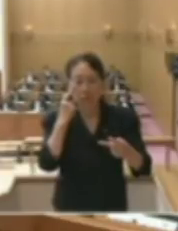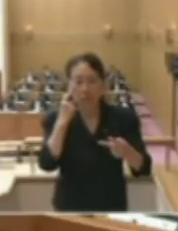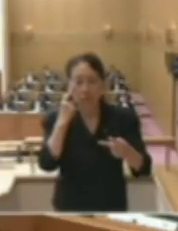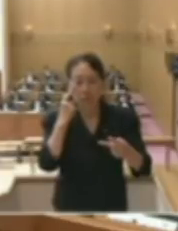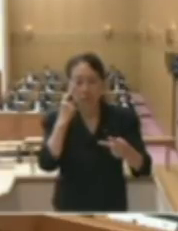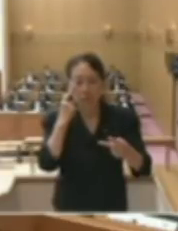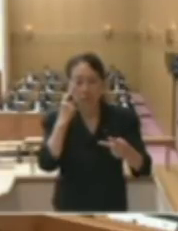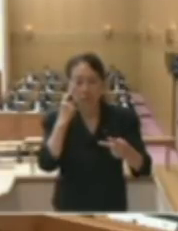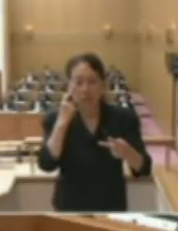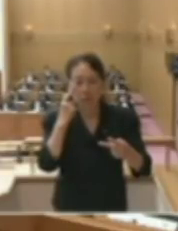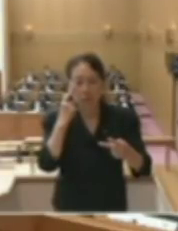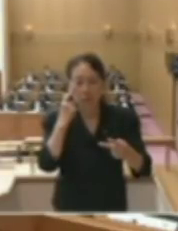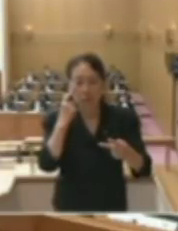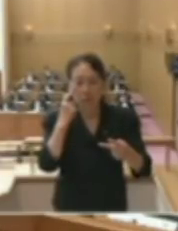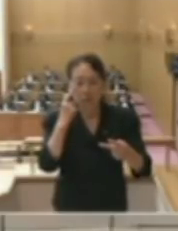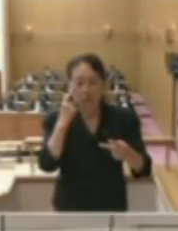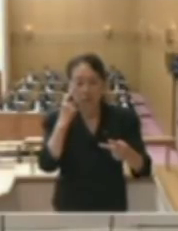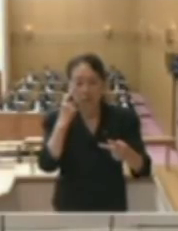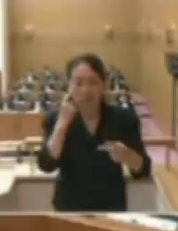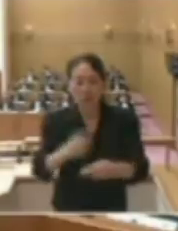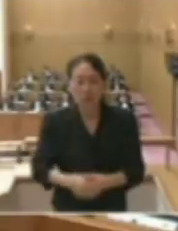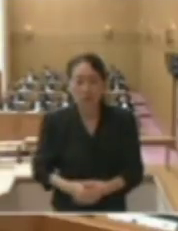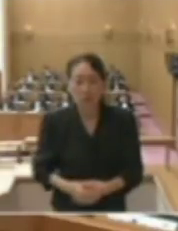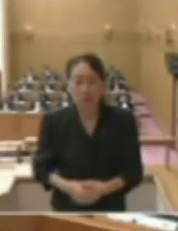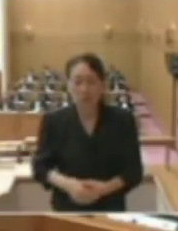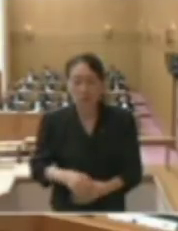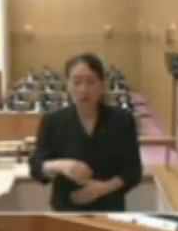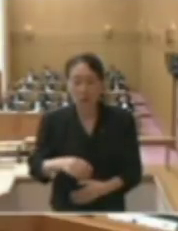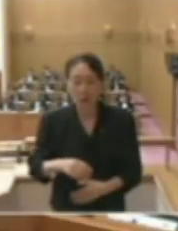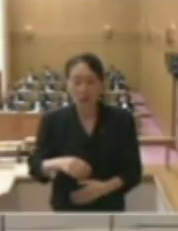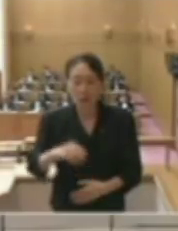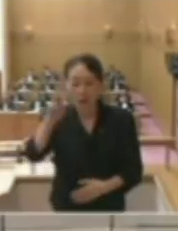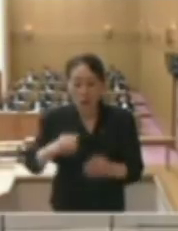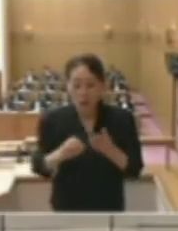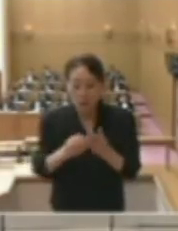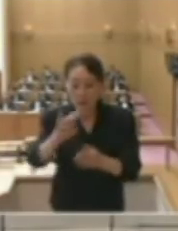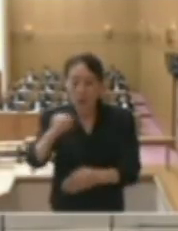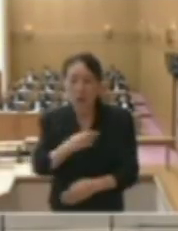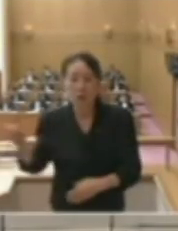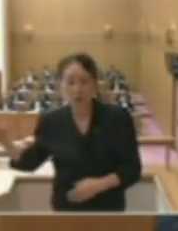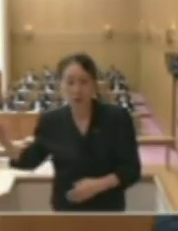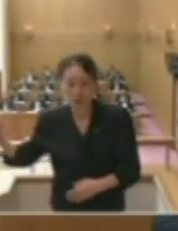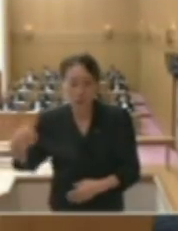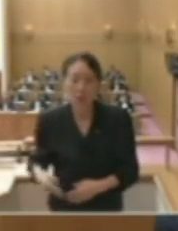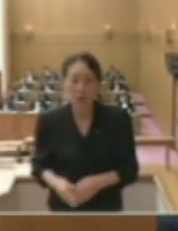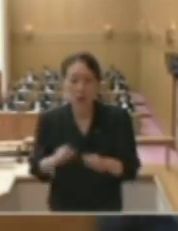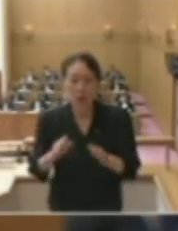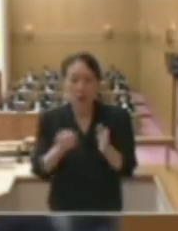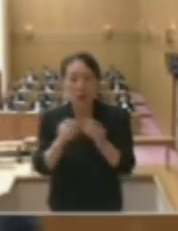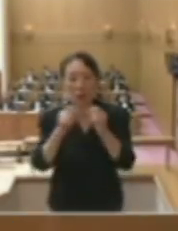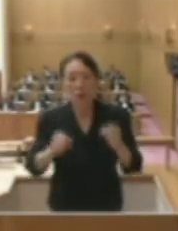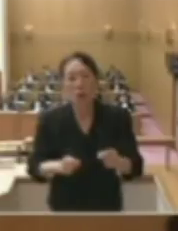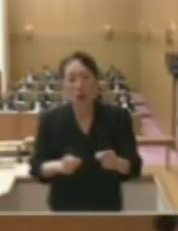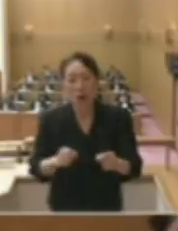はい、川崎議員。 先ほどからの石岡議員の発言は極めて不